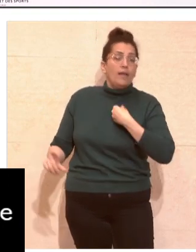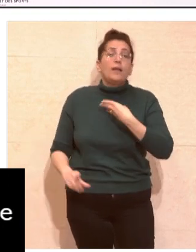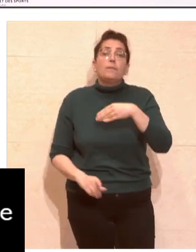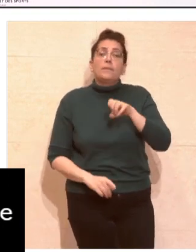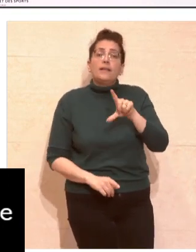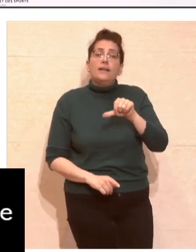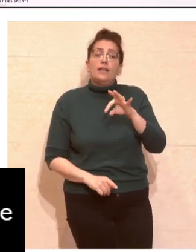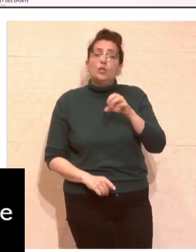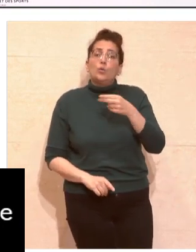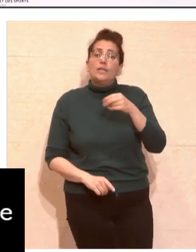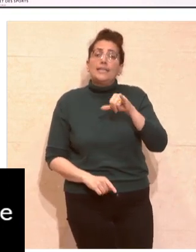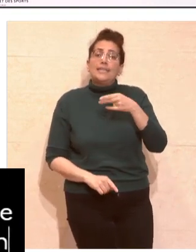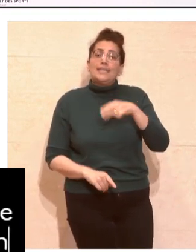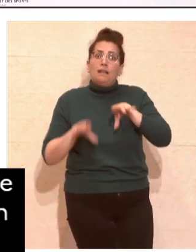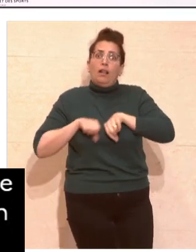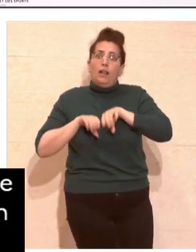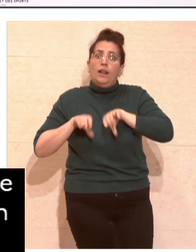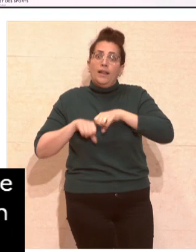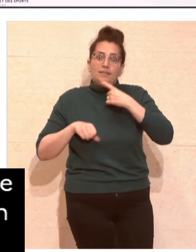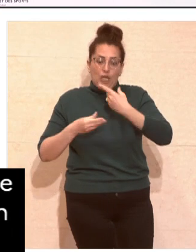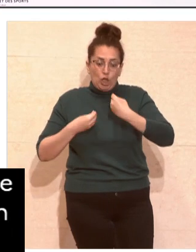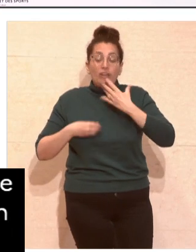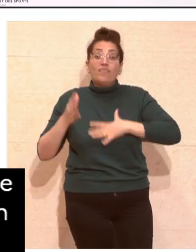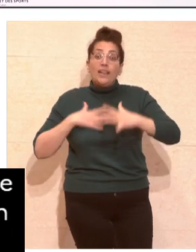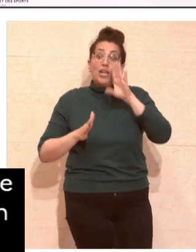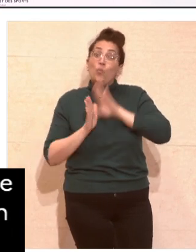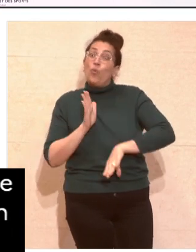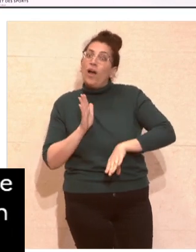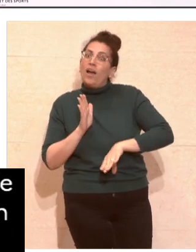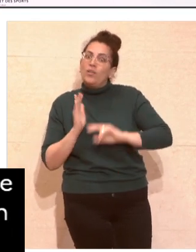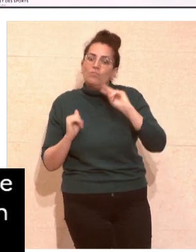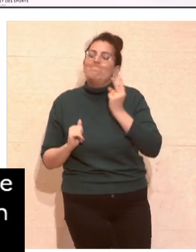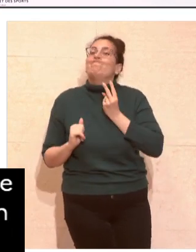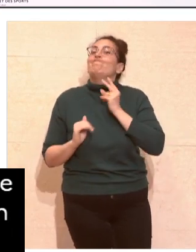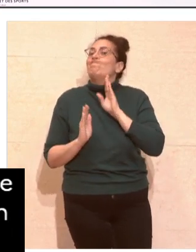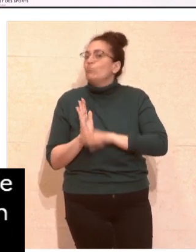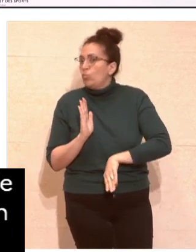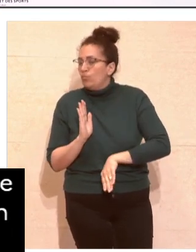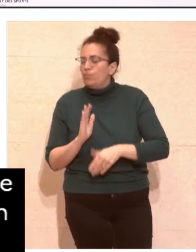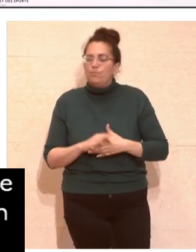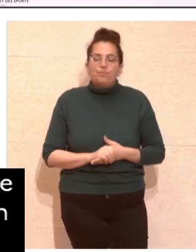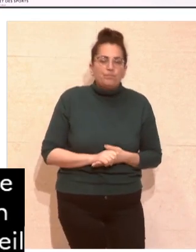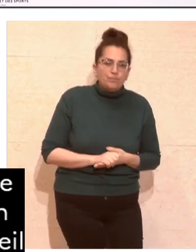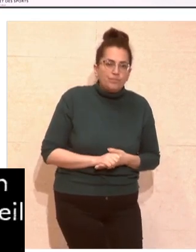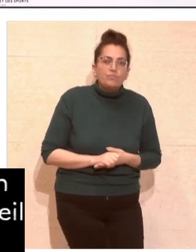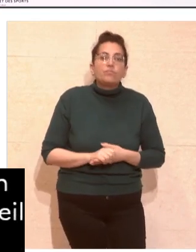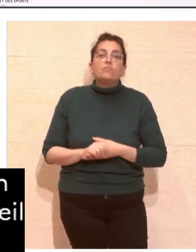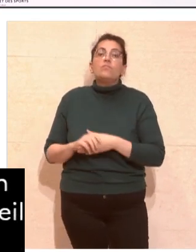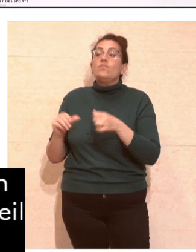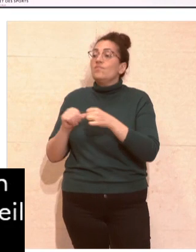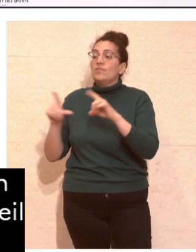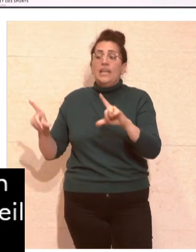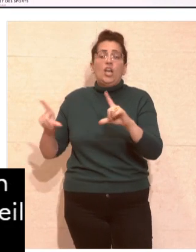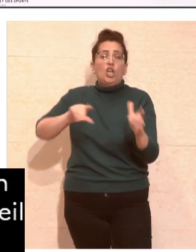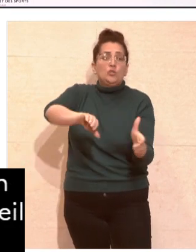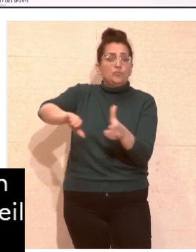est retardée. Et il y a également le remplacement du temps de sommeil par du temps d'écran. Quand on bloque les écrans, eh bien, on